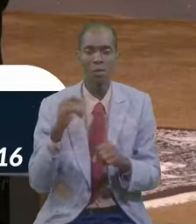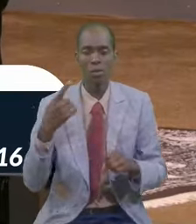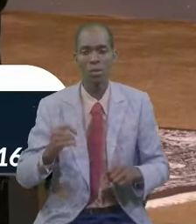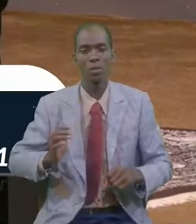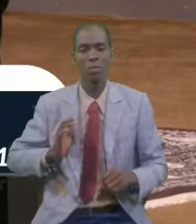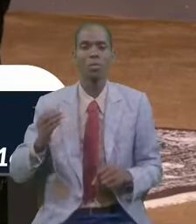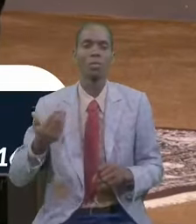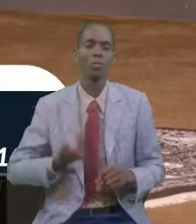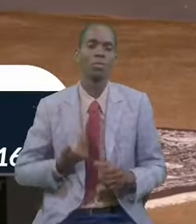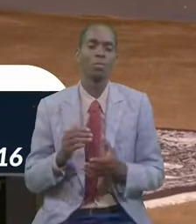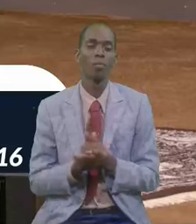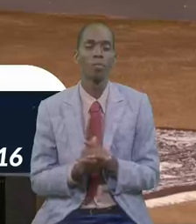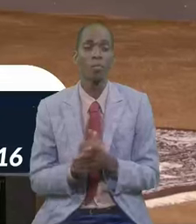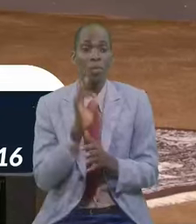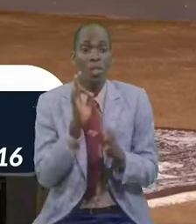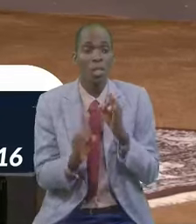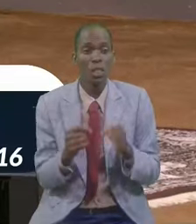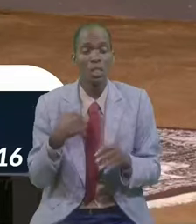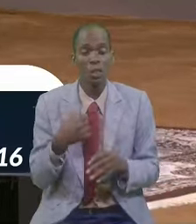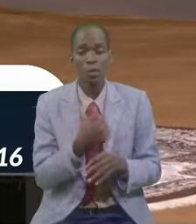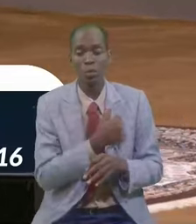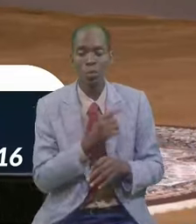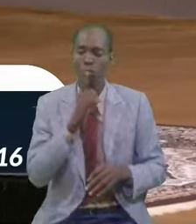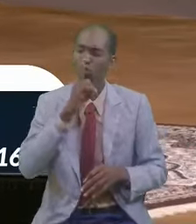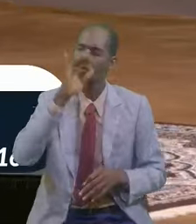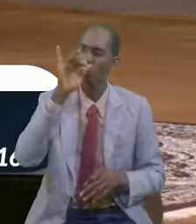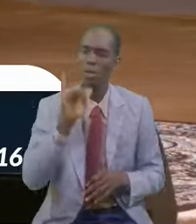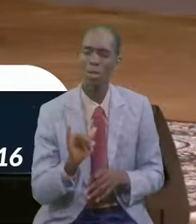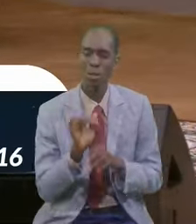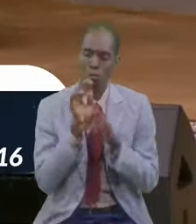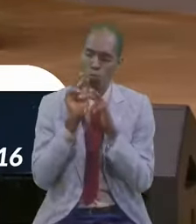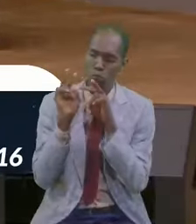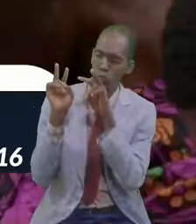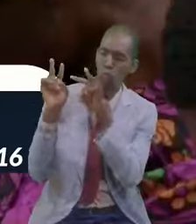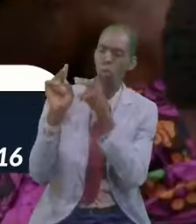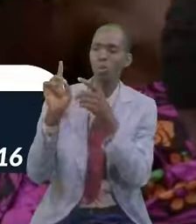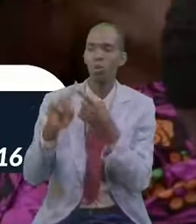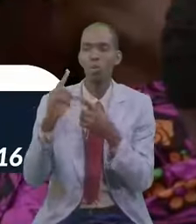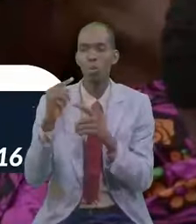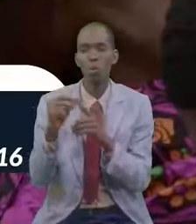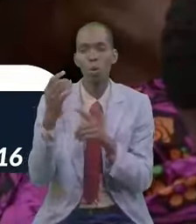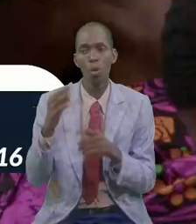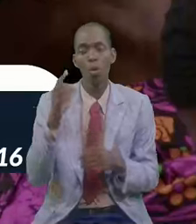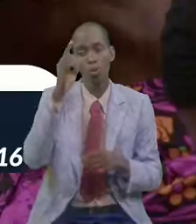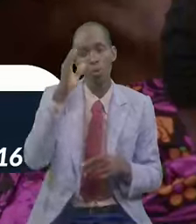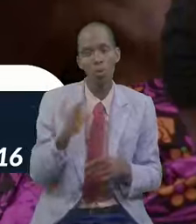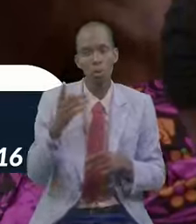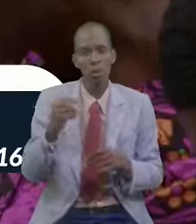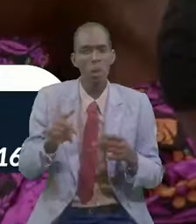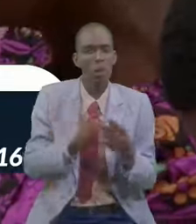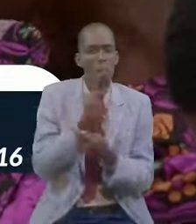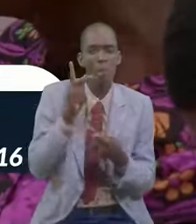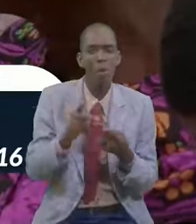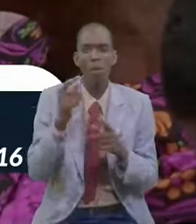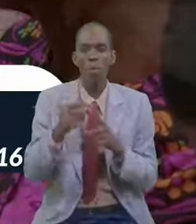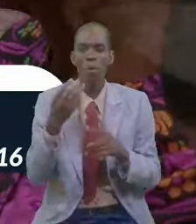Psaume 19, verset 8, la loi de l'Éternel est parfaite, elle rétablit l'âme. Si on voit la parole de Dieu, la